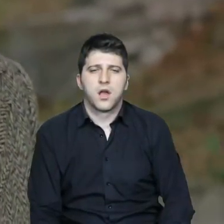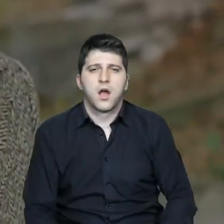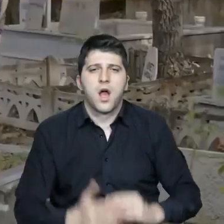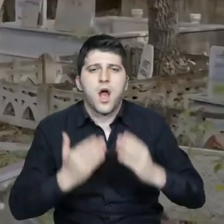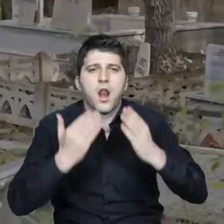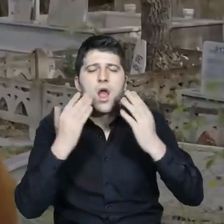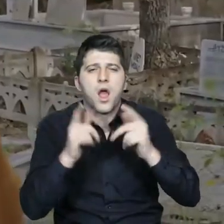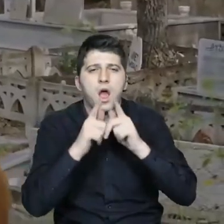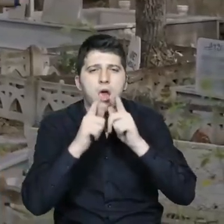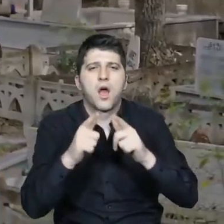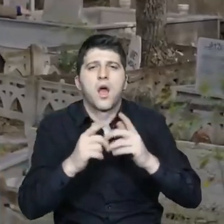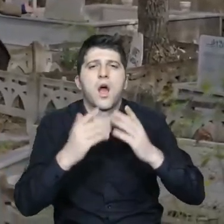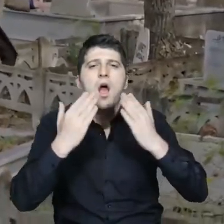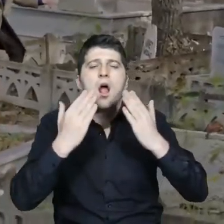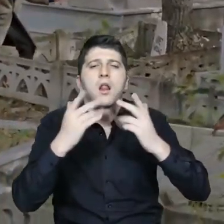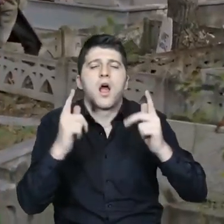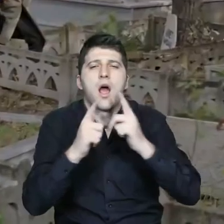Allah.